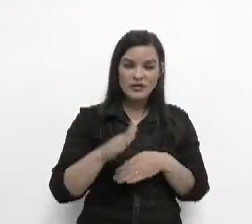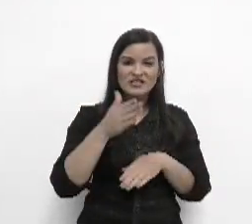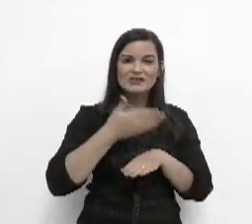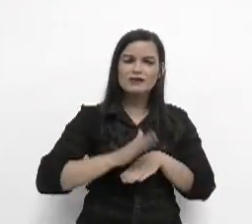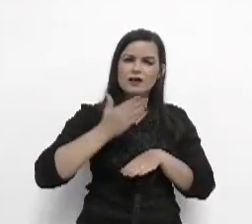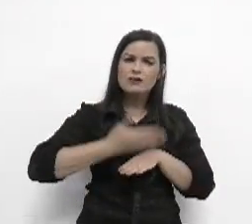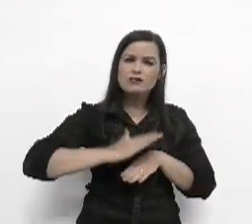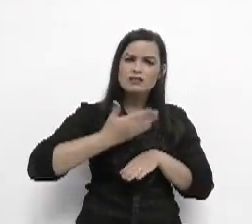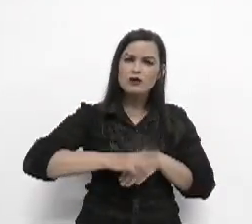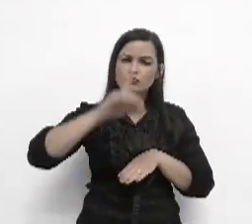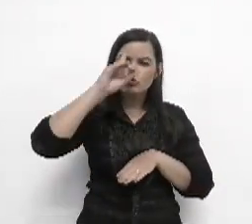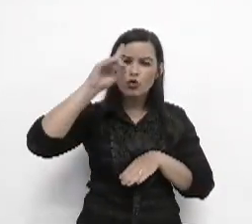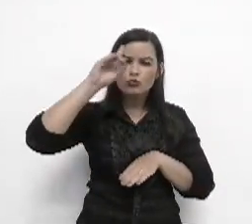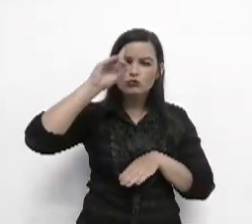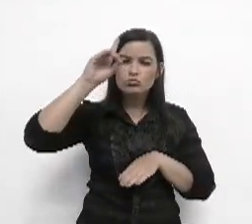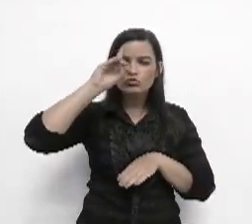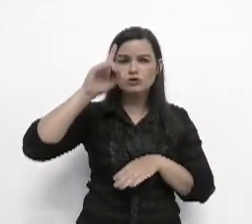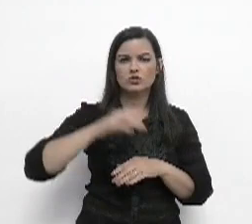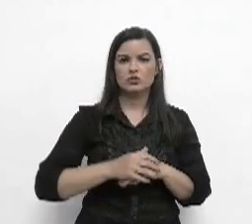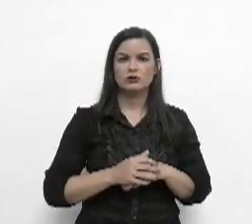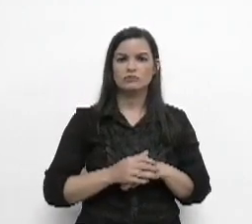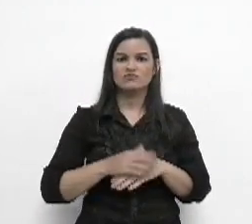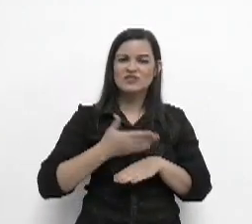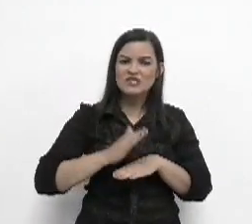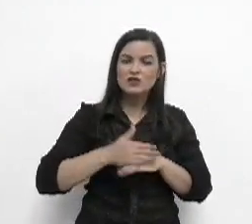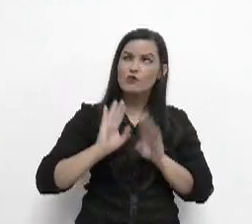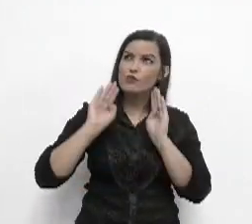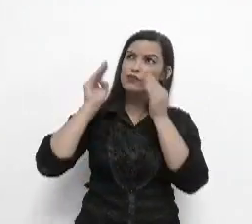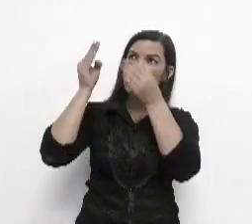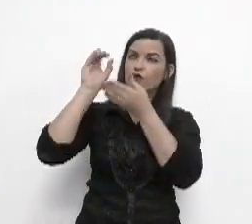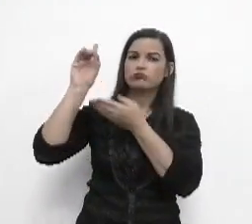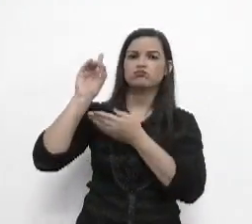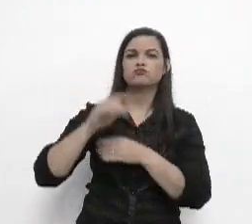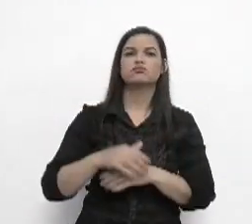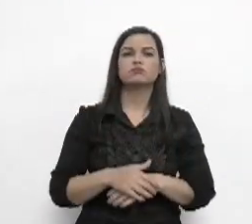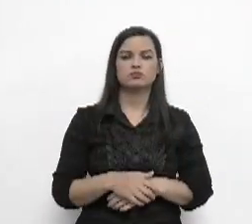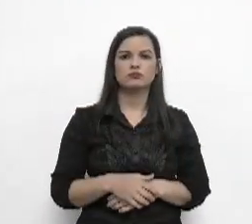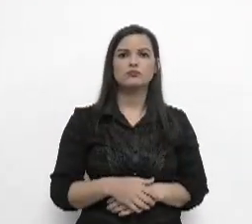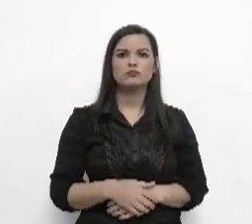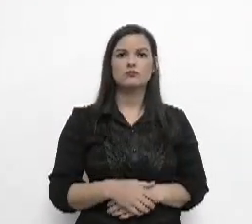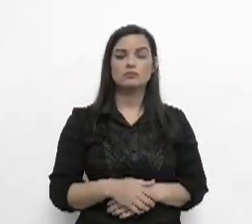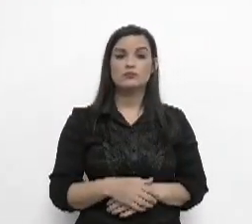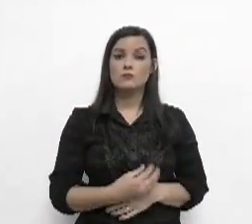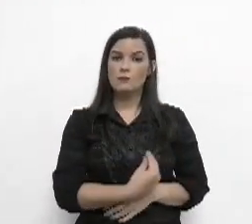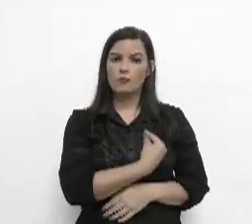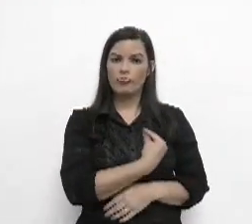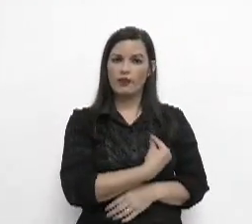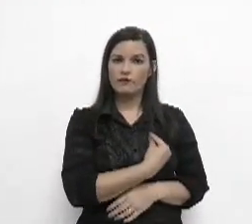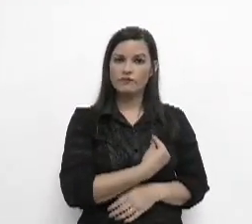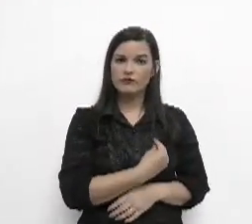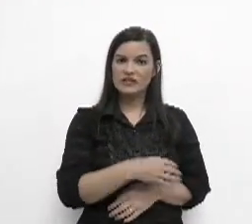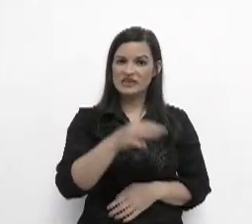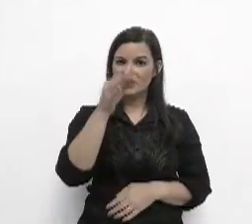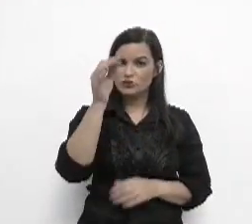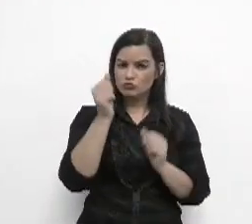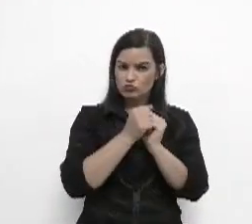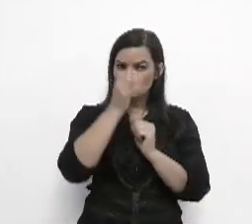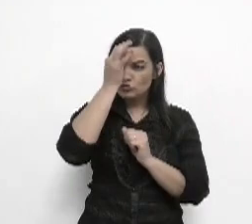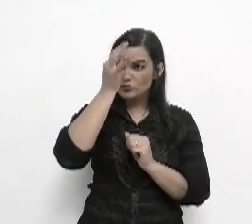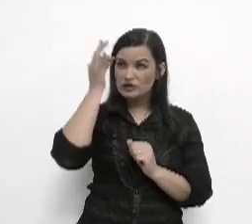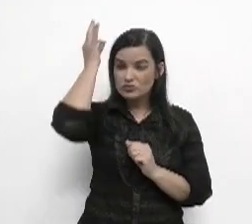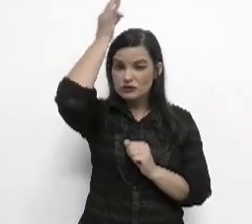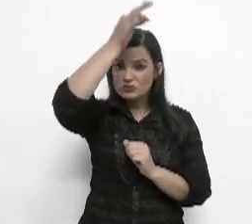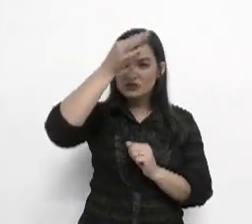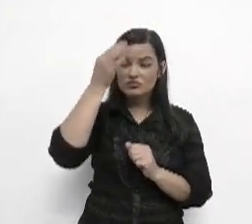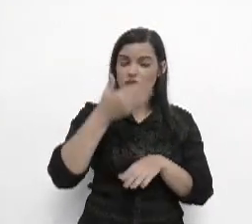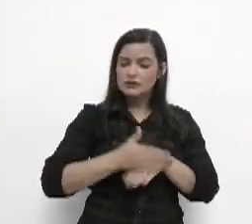nas coisas de Deus em todos os seus dias. 신앙의 훈련은 하나님께 집중하게 하는 훈련입니다. A vida espiritual é treinamento diário para focarmos